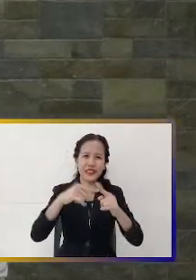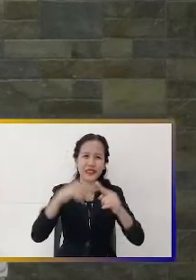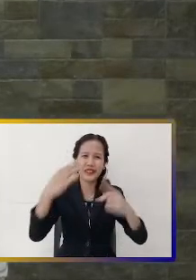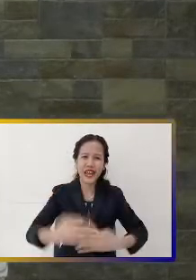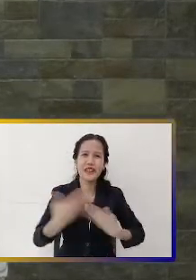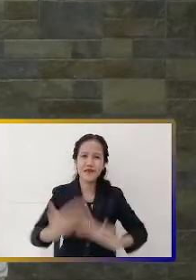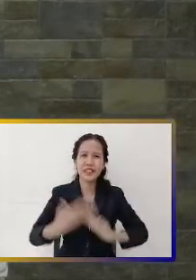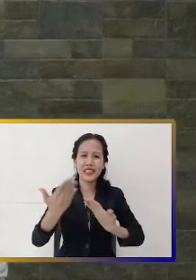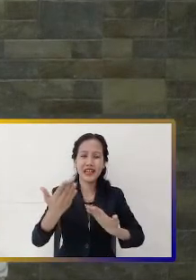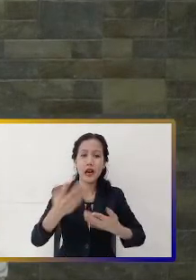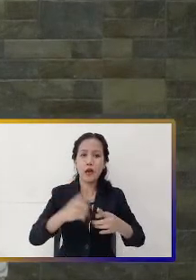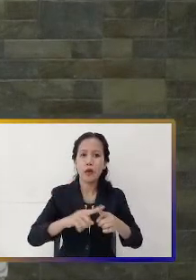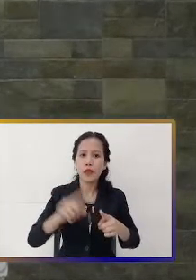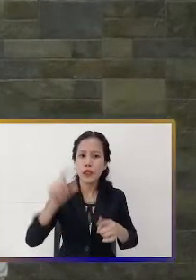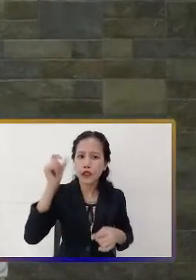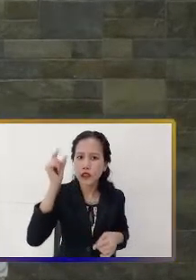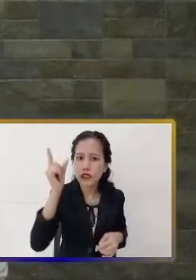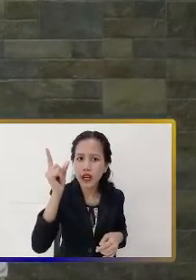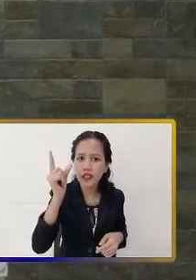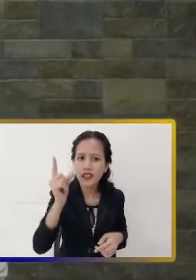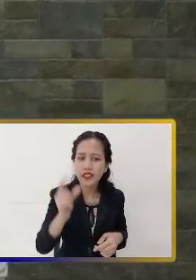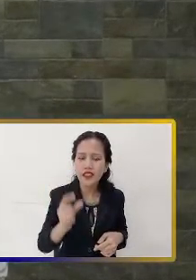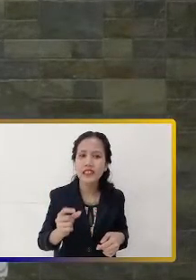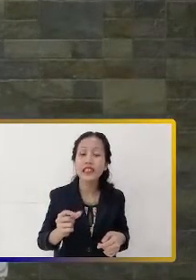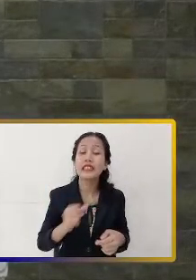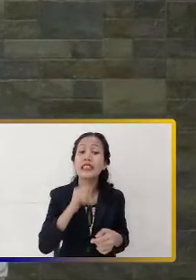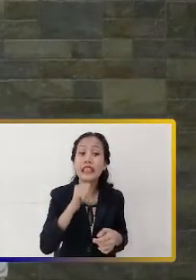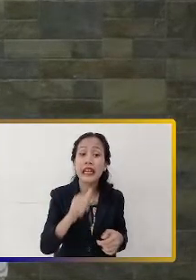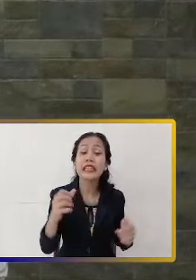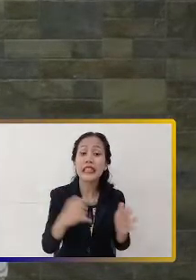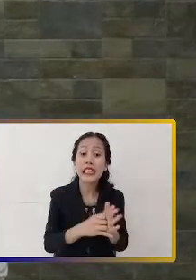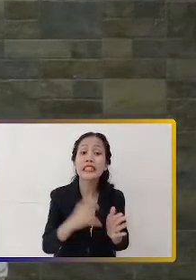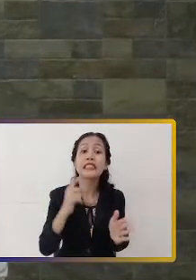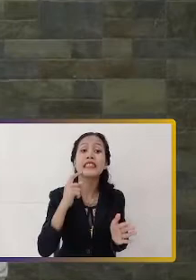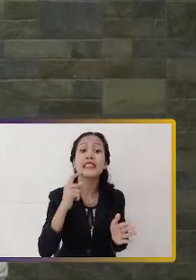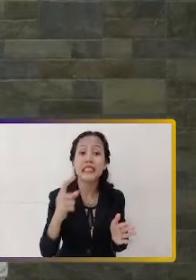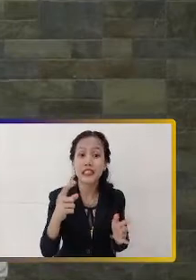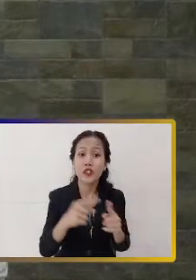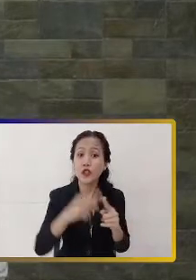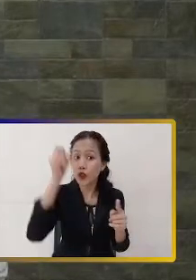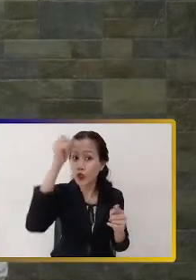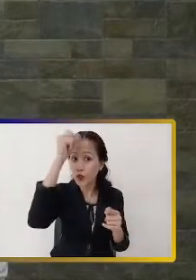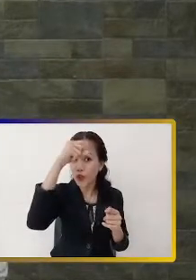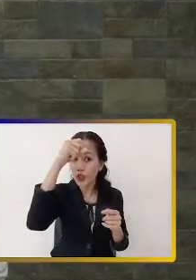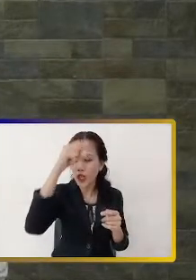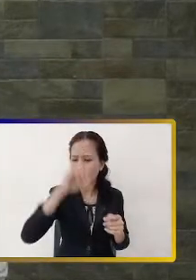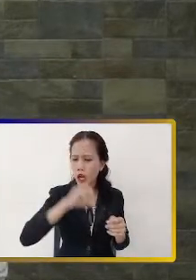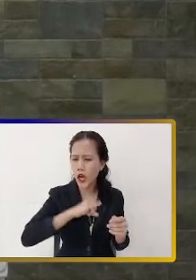Solomon eh. I will give you what you did not ask.